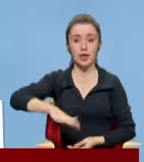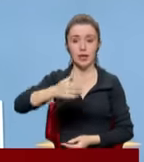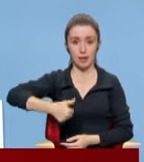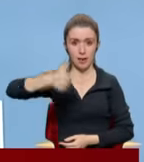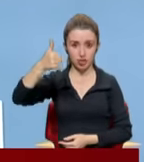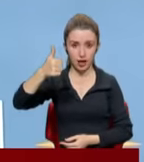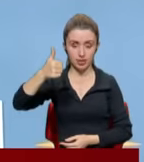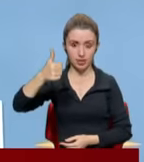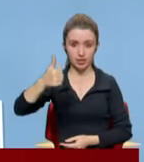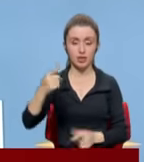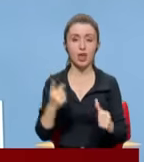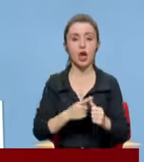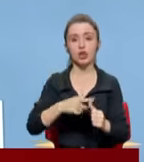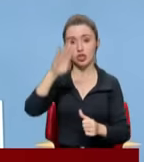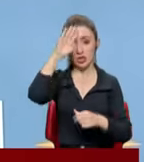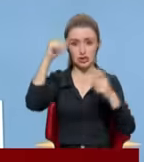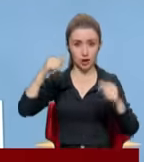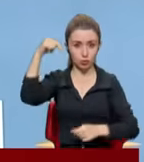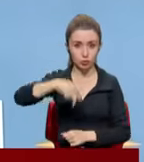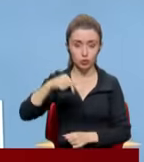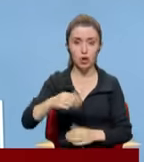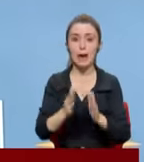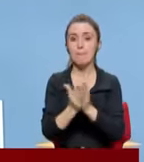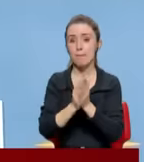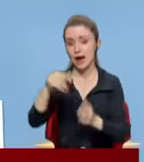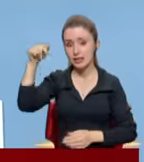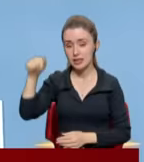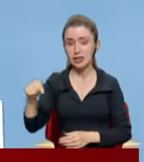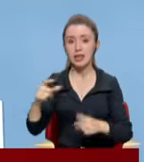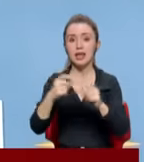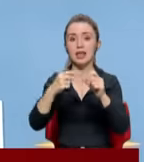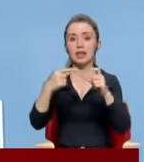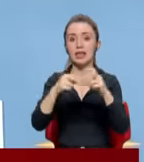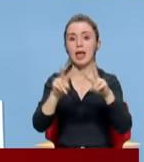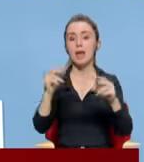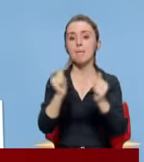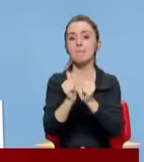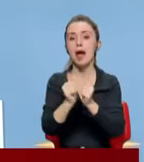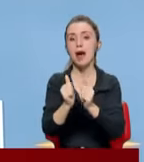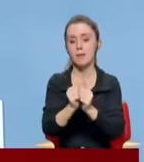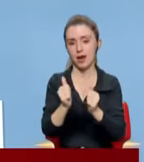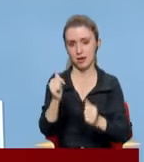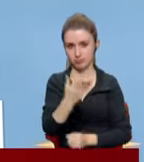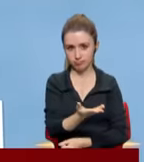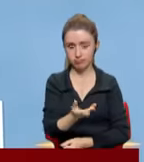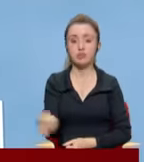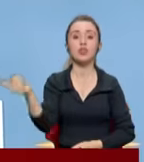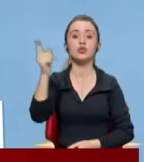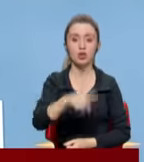başkanı önce İstanbul'da Mersin'den Dem ile demlendi